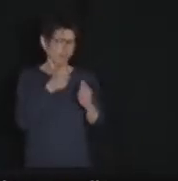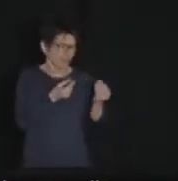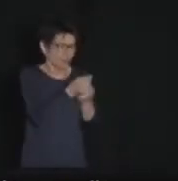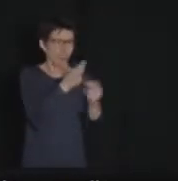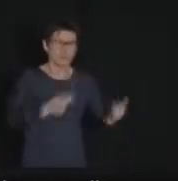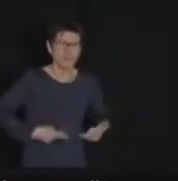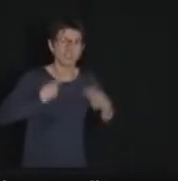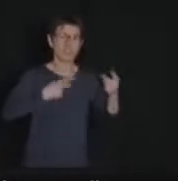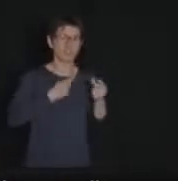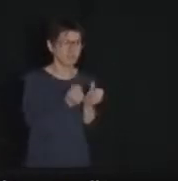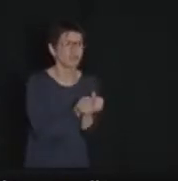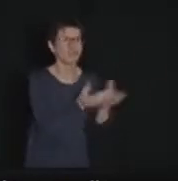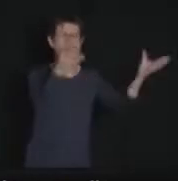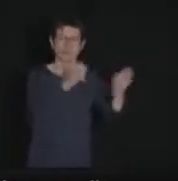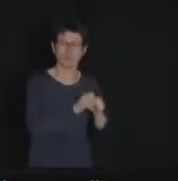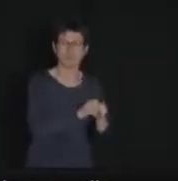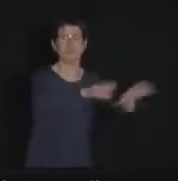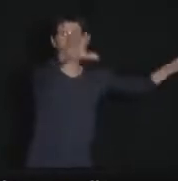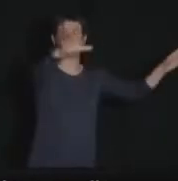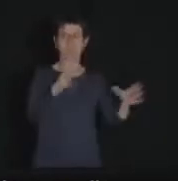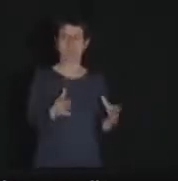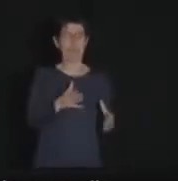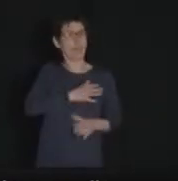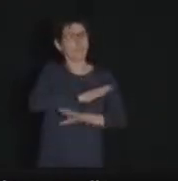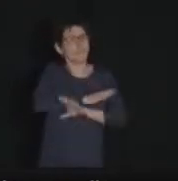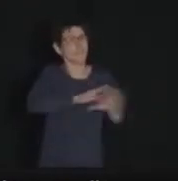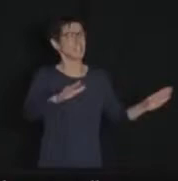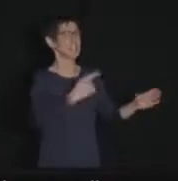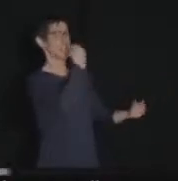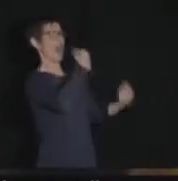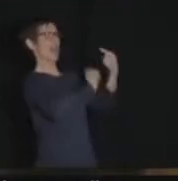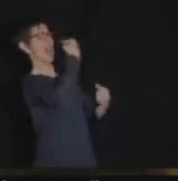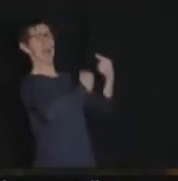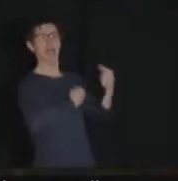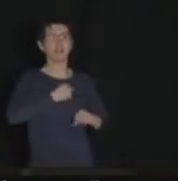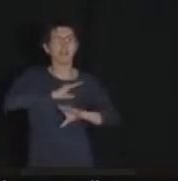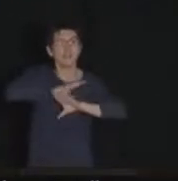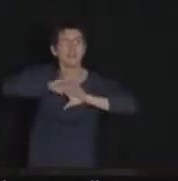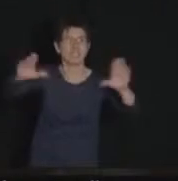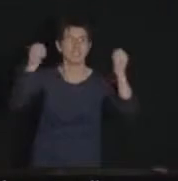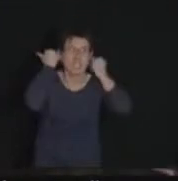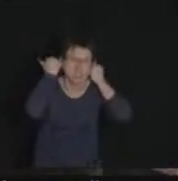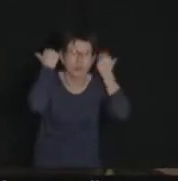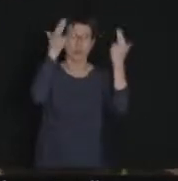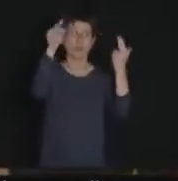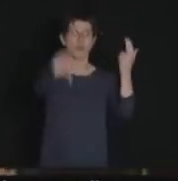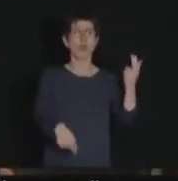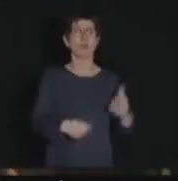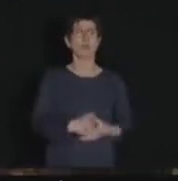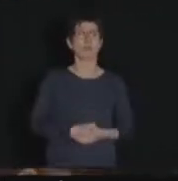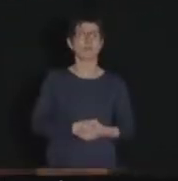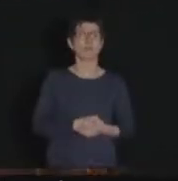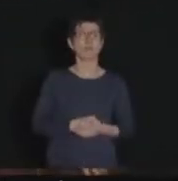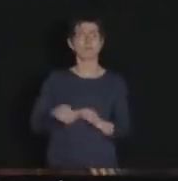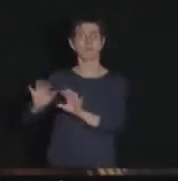l'entretient, et assez de l'ordre globalitaire qui prétend rentrer dans nos têtes pour nous dire ce que nous devons faire.